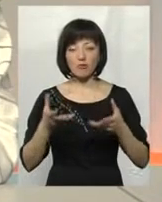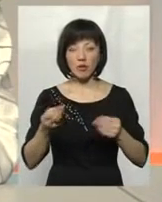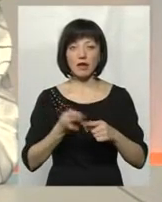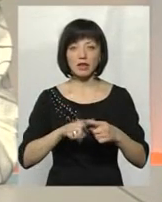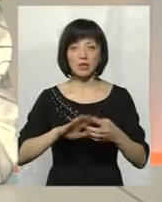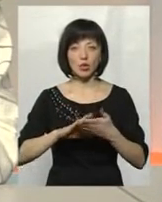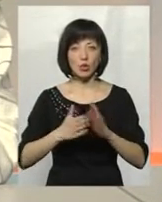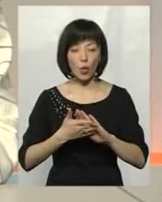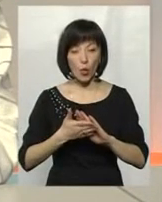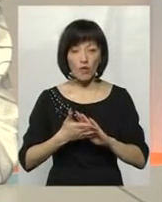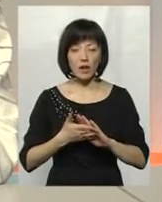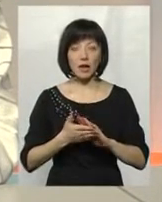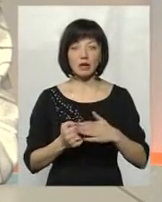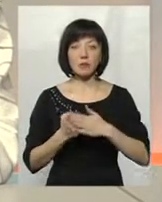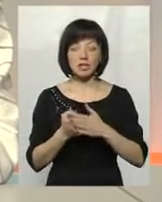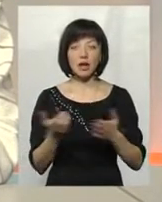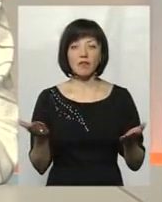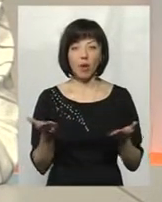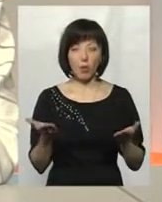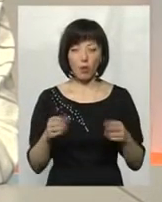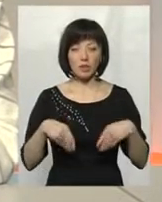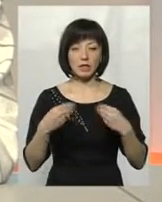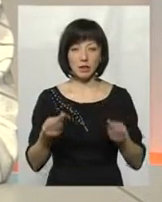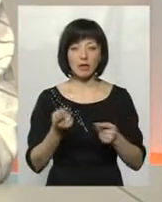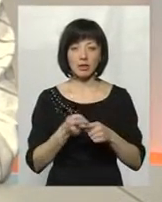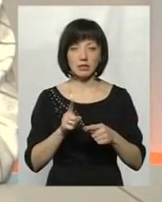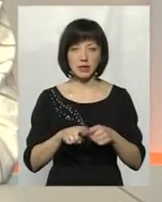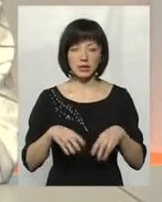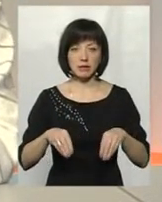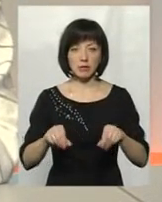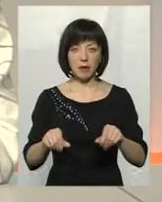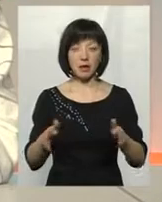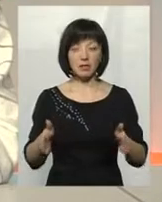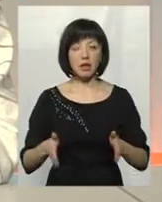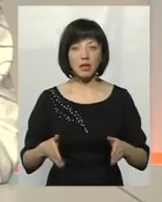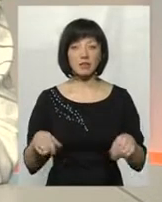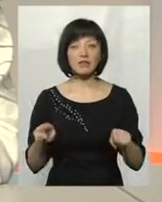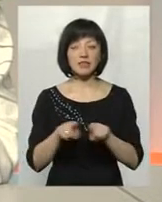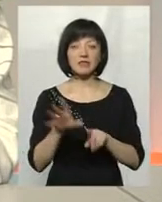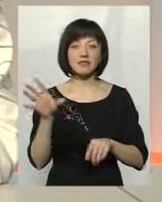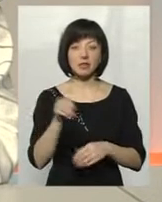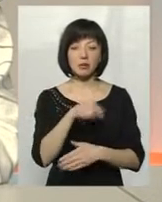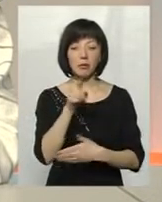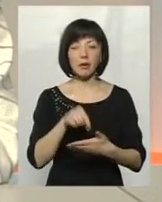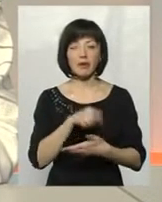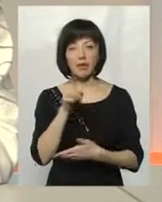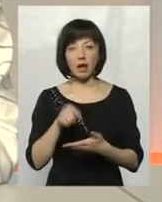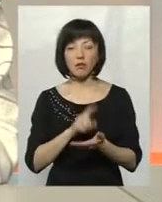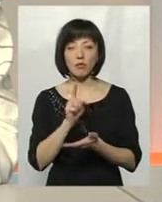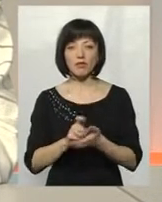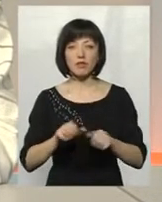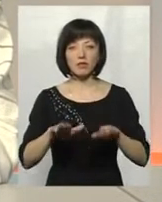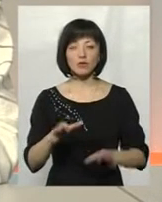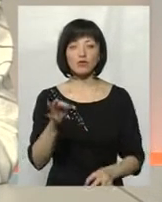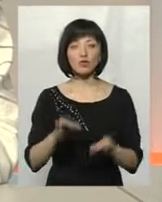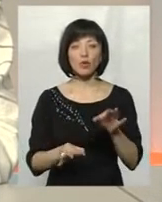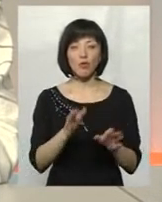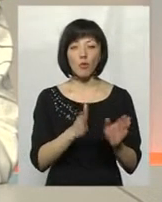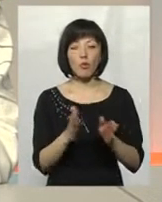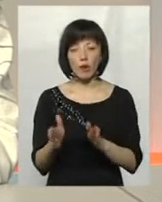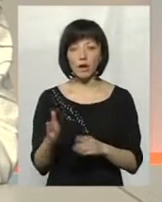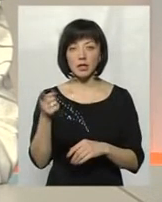договір, який, ну, на підставі якого надавалася ця земельна ділянка. Ну, все ці питання ви повинні вирішити в судовому порядку. І